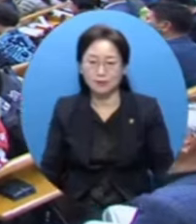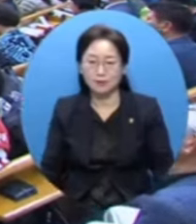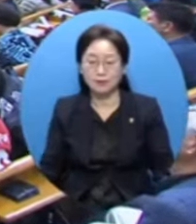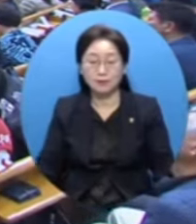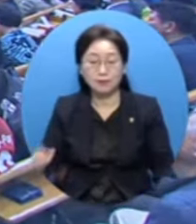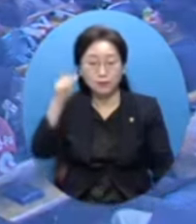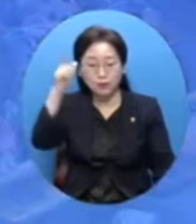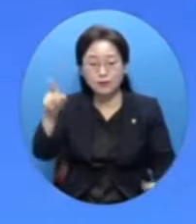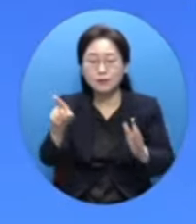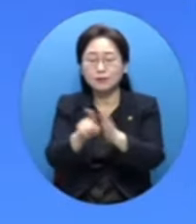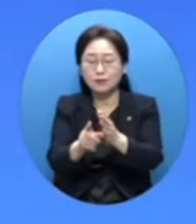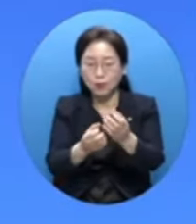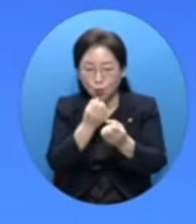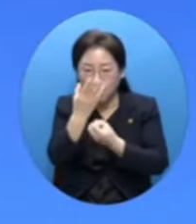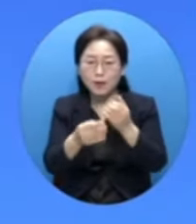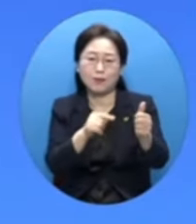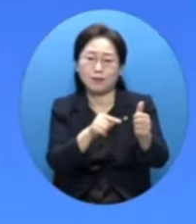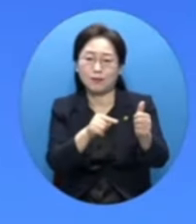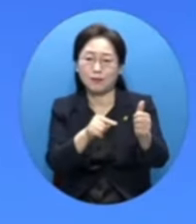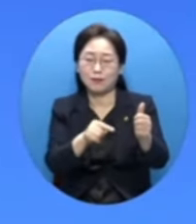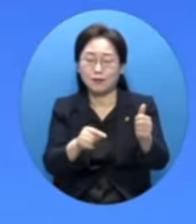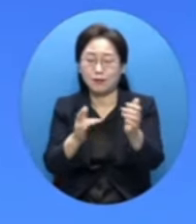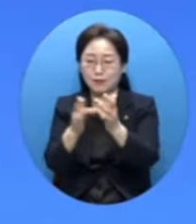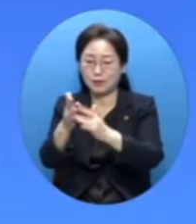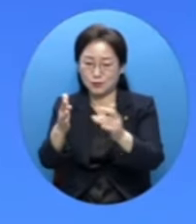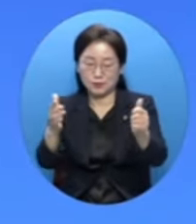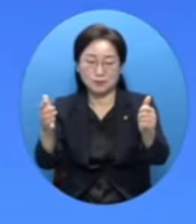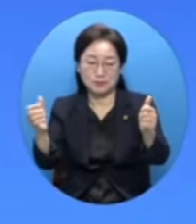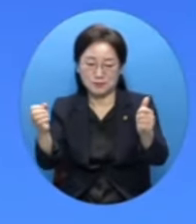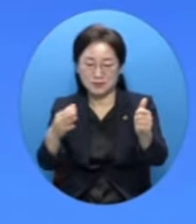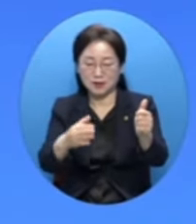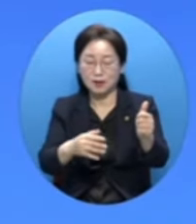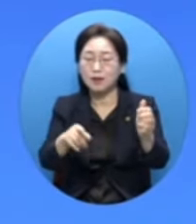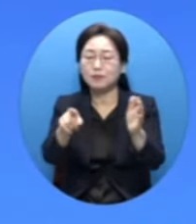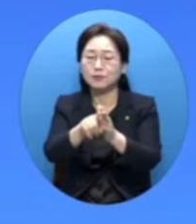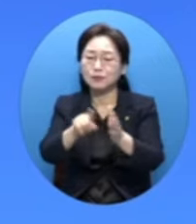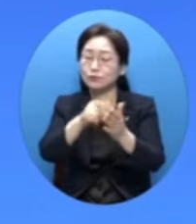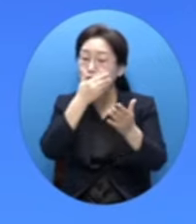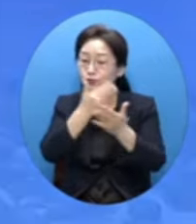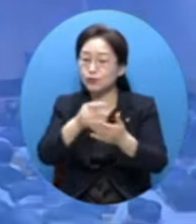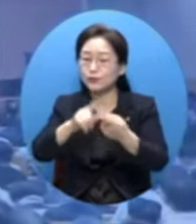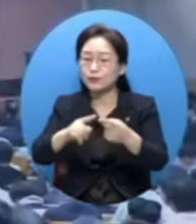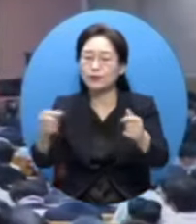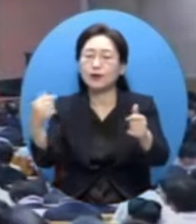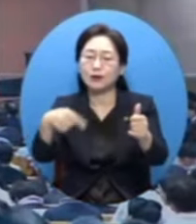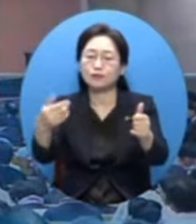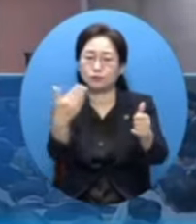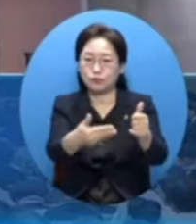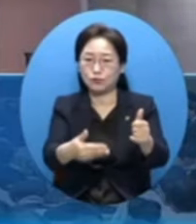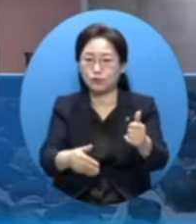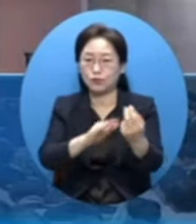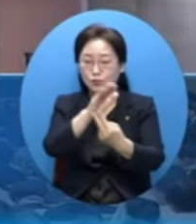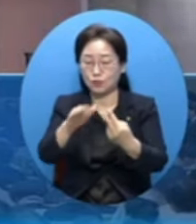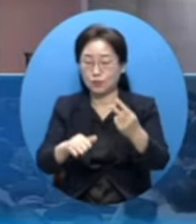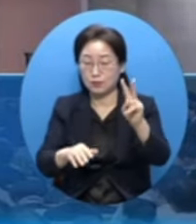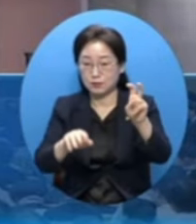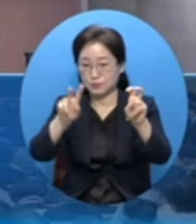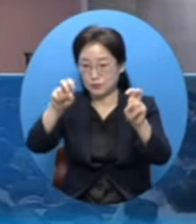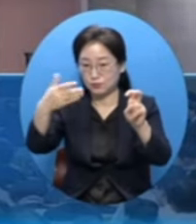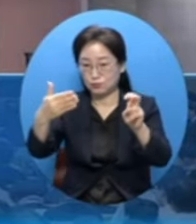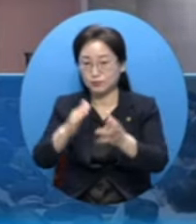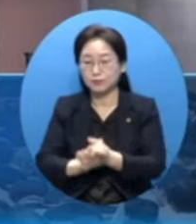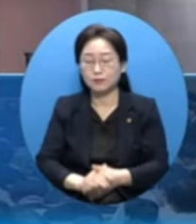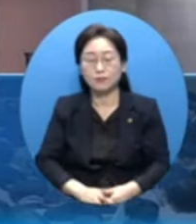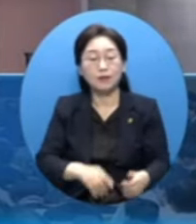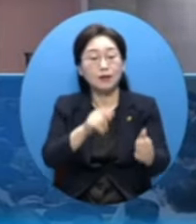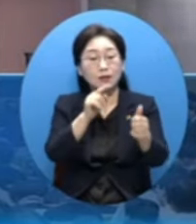위대한 신앙 고백을 한 도마에게 예수님께서 믿음의 중요성을 강조하십니다. 요한복음 20장 28절입니다. 예수께서 이르시되